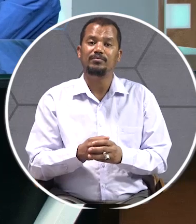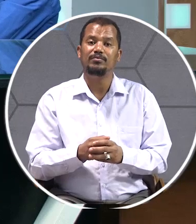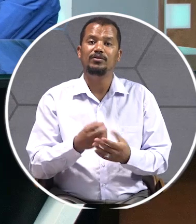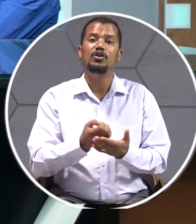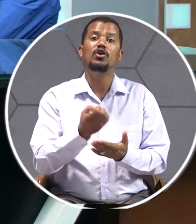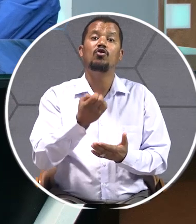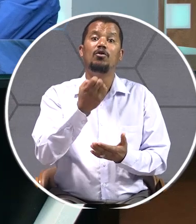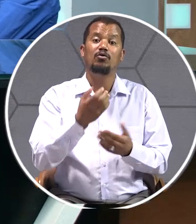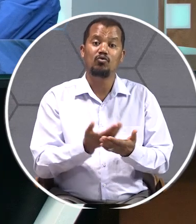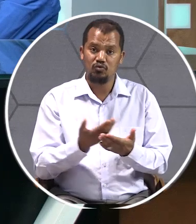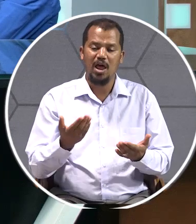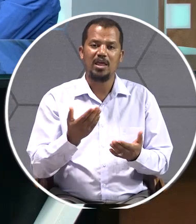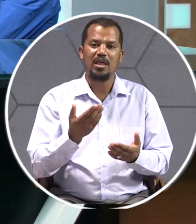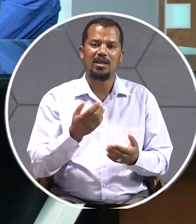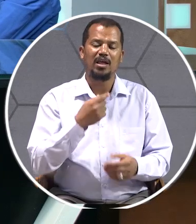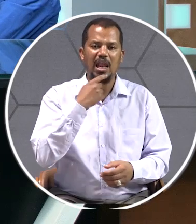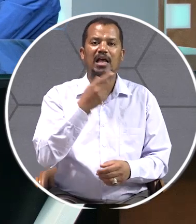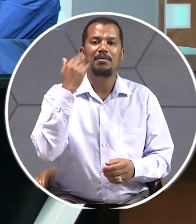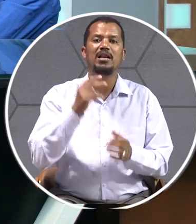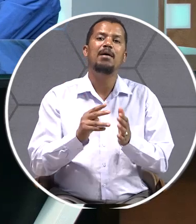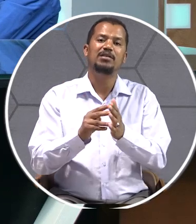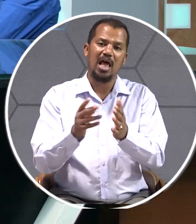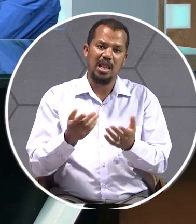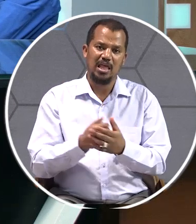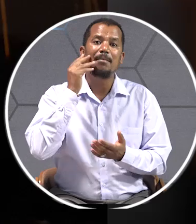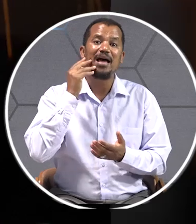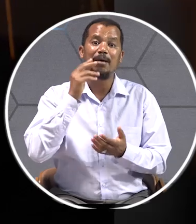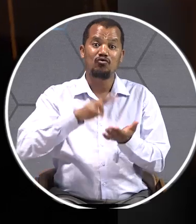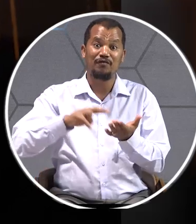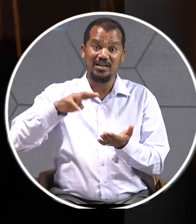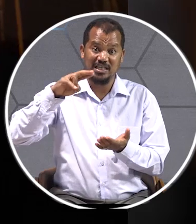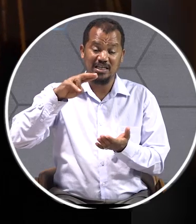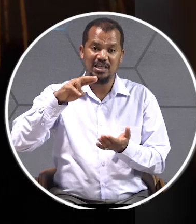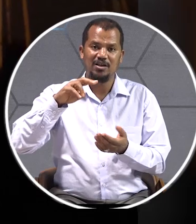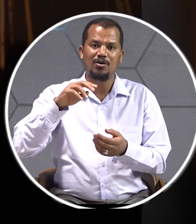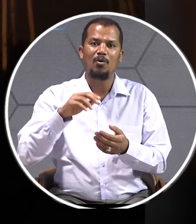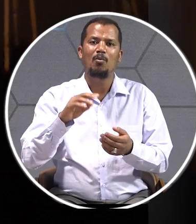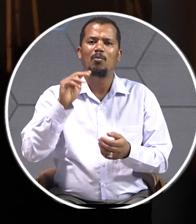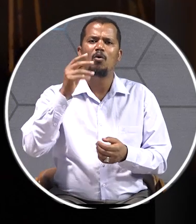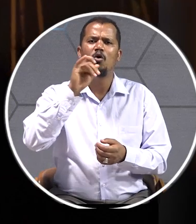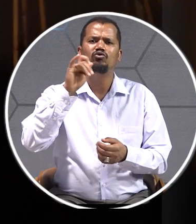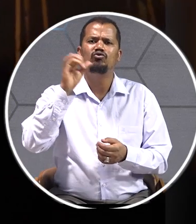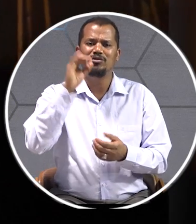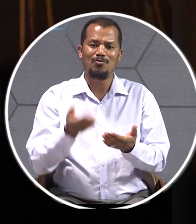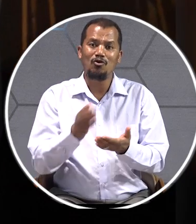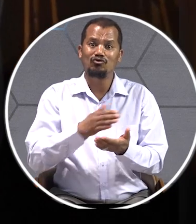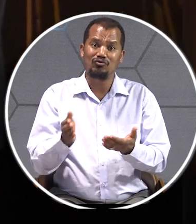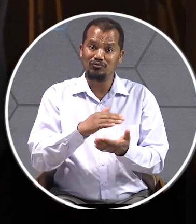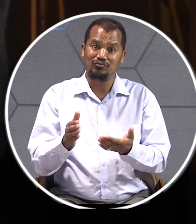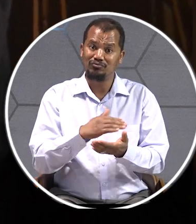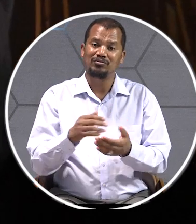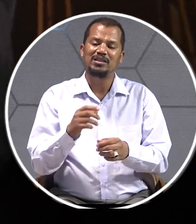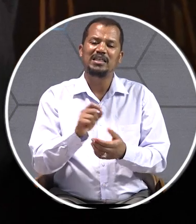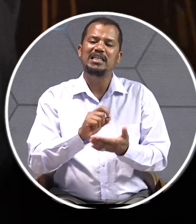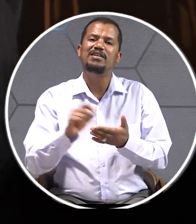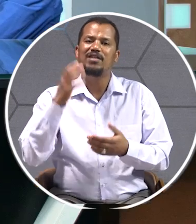ኢኮኖሚክስን ጉዳይ አነሳ ነበር ለምሳሌ ለቅድስት ማርያም ዩኒቨርሲቲ ሞጁሎች ጽፍ ነበር ብዙ ሞጁል ጽፍ ያለው